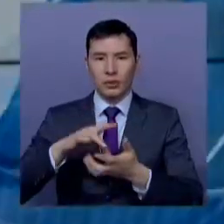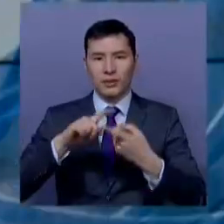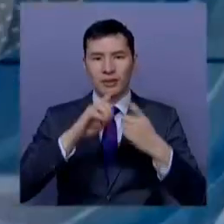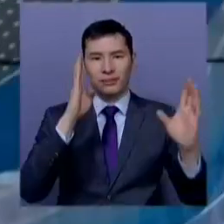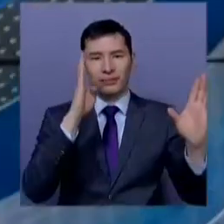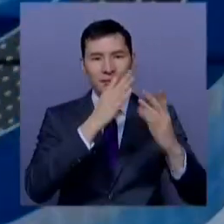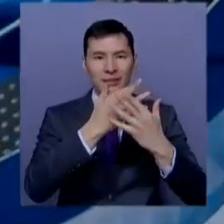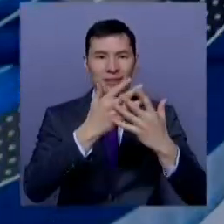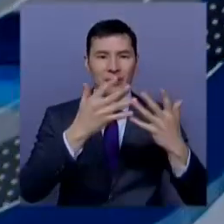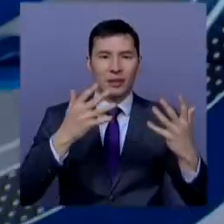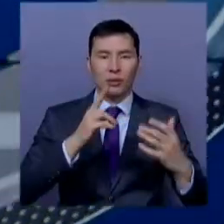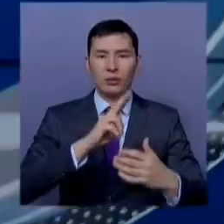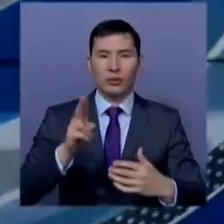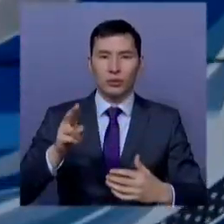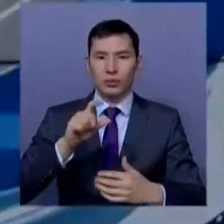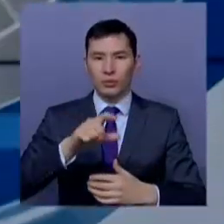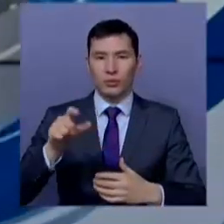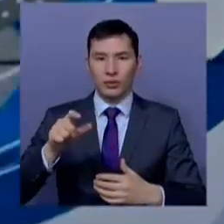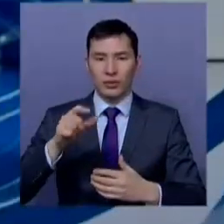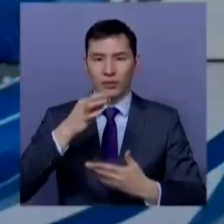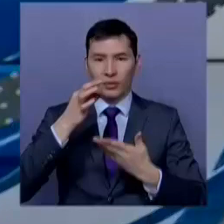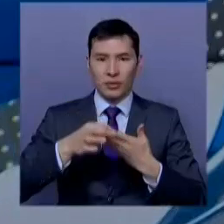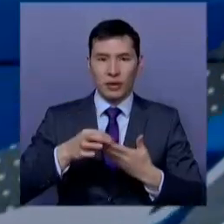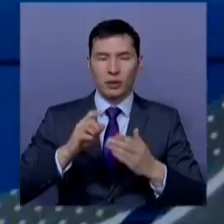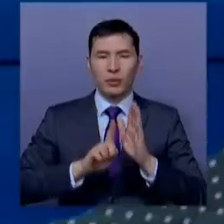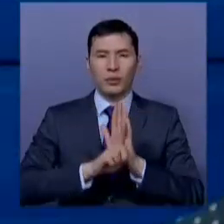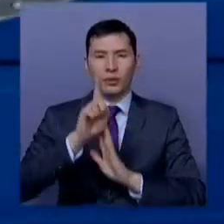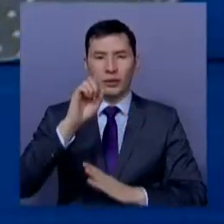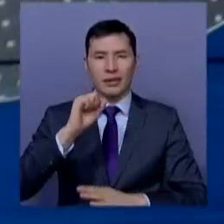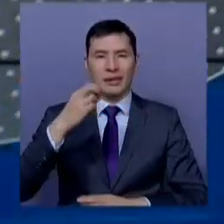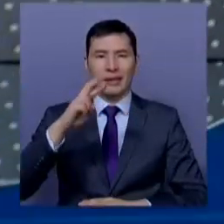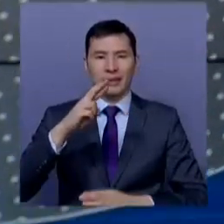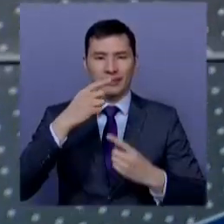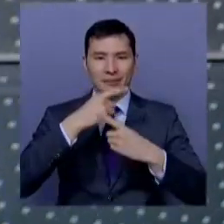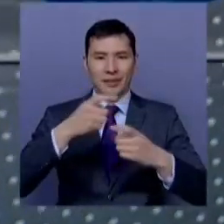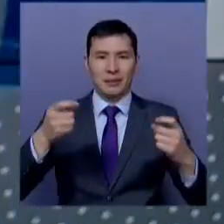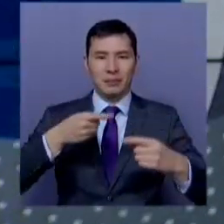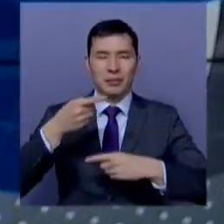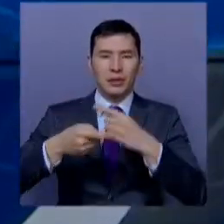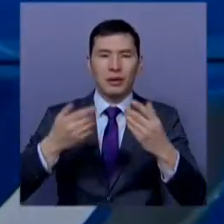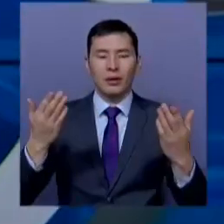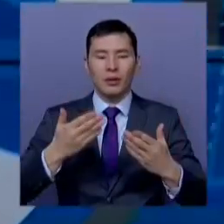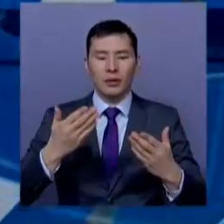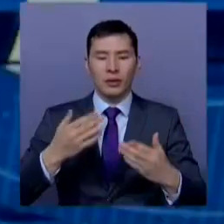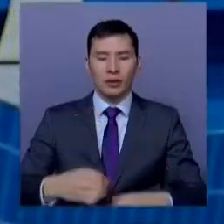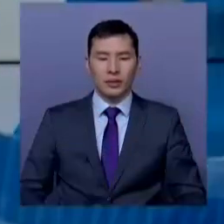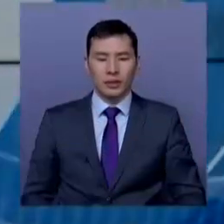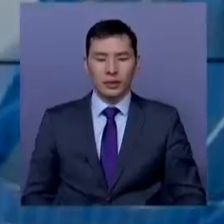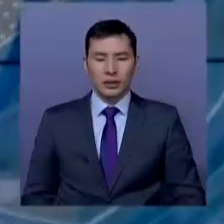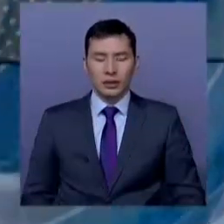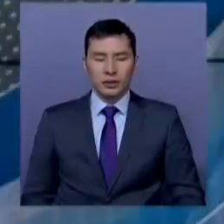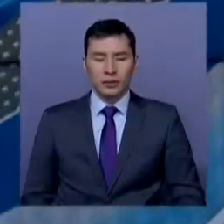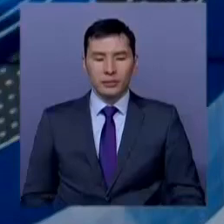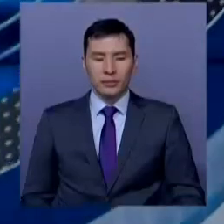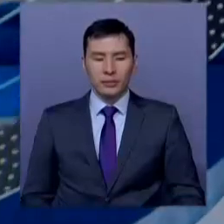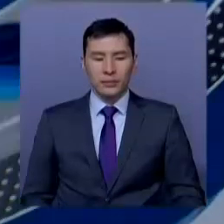қарамайтын кәсіпкерлер жаңа челлендж бастады. Ол қандай акция және пайызсыз несиеге кімдер газ жүргізе алады? Толығырақ